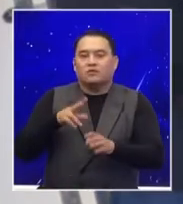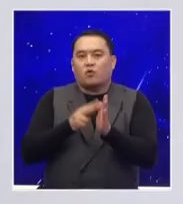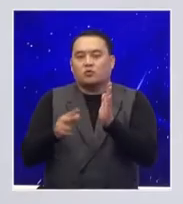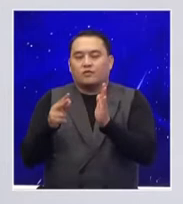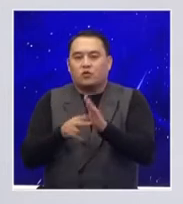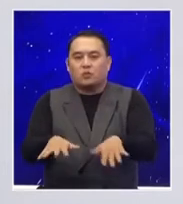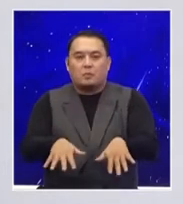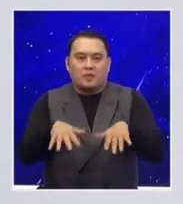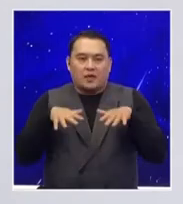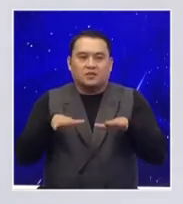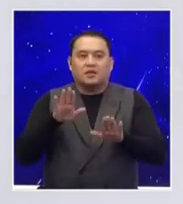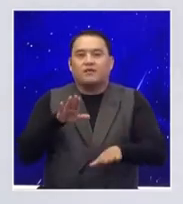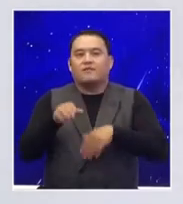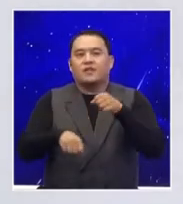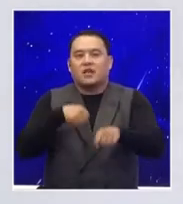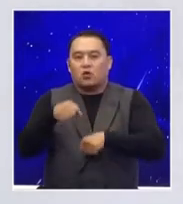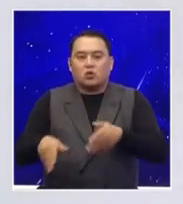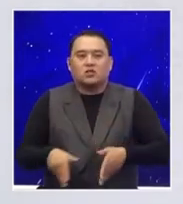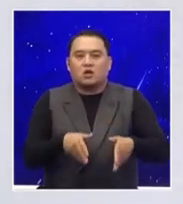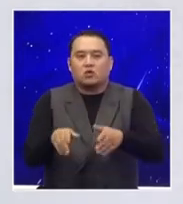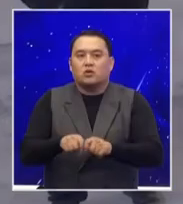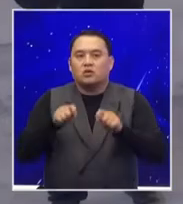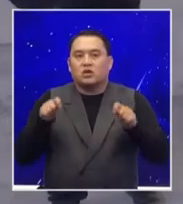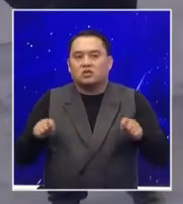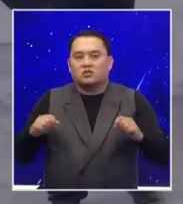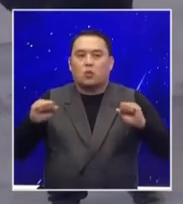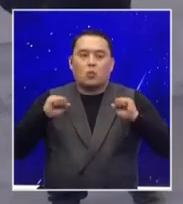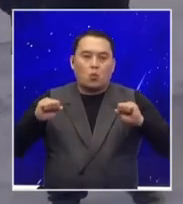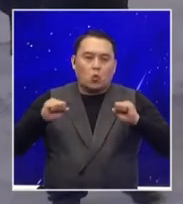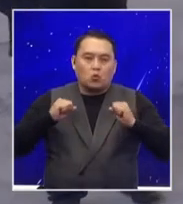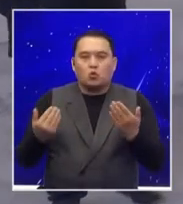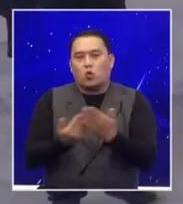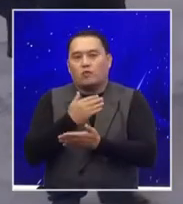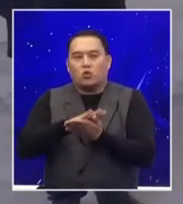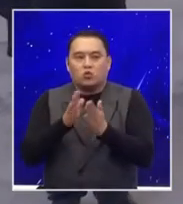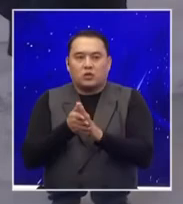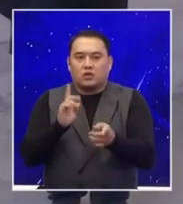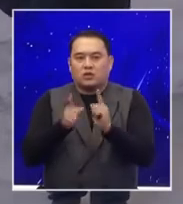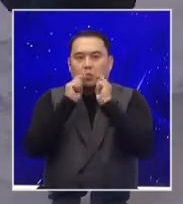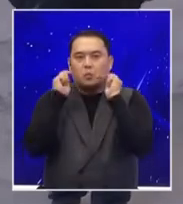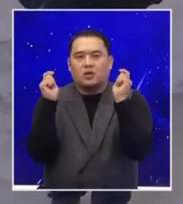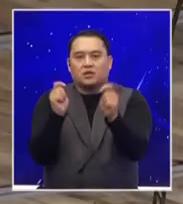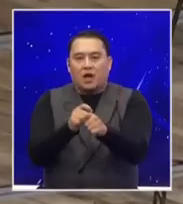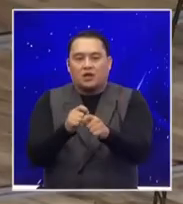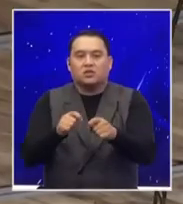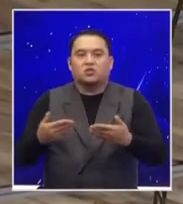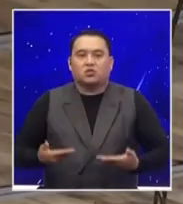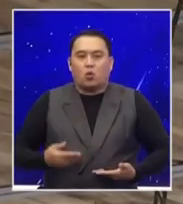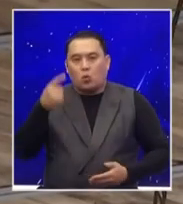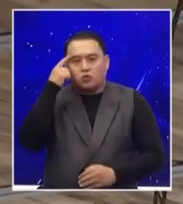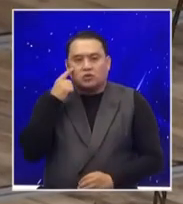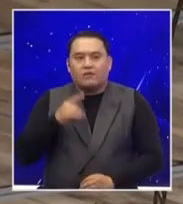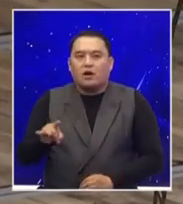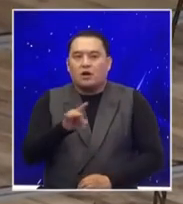а также беговые и велодорожки. Словом, все для развития всех видов спорта. Новые условия станут настоящим подарком для спортсменов и жителей Коксузского